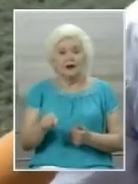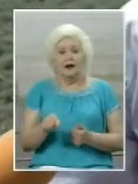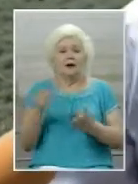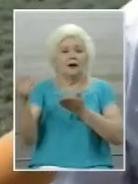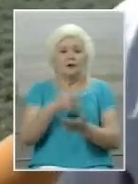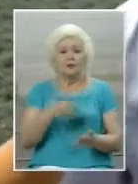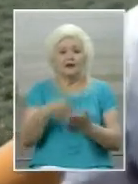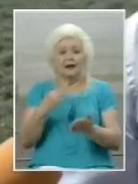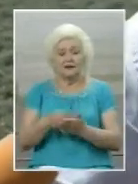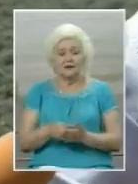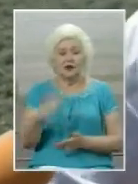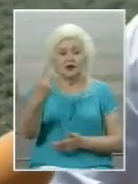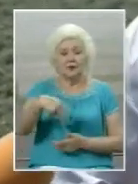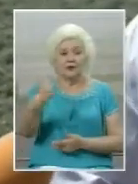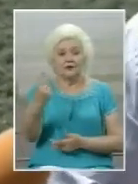її ціні в